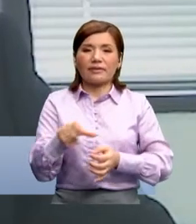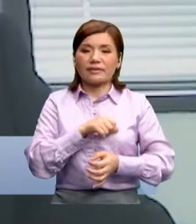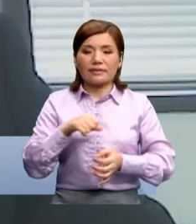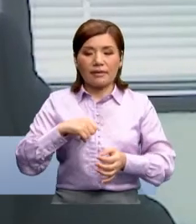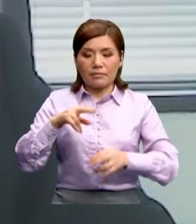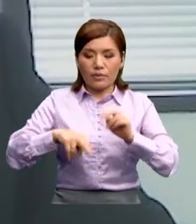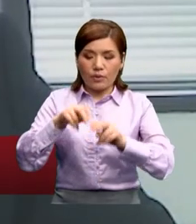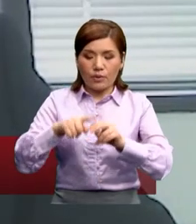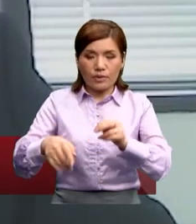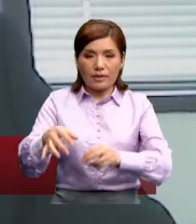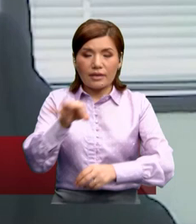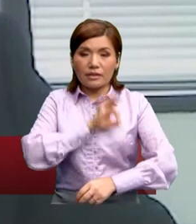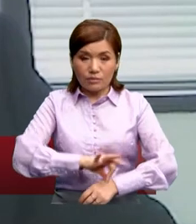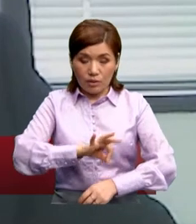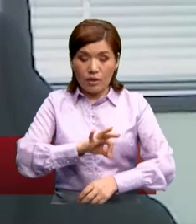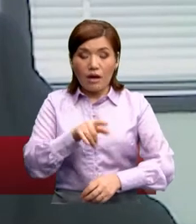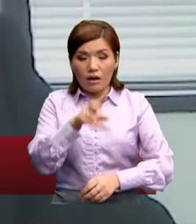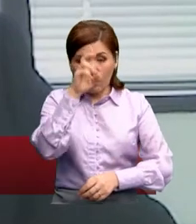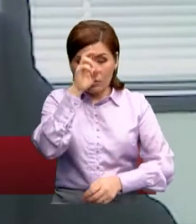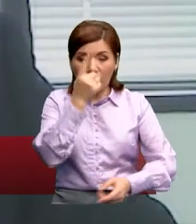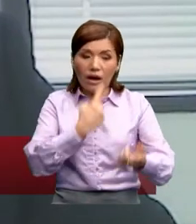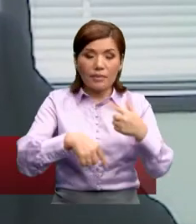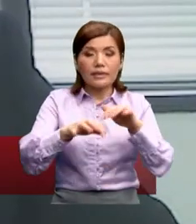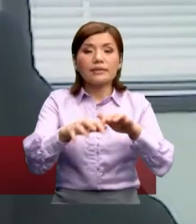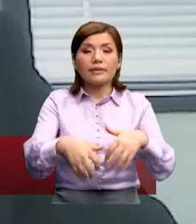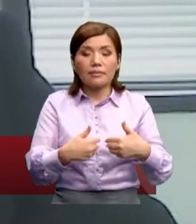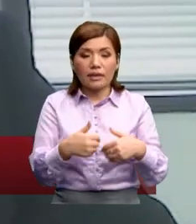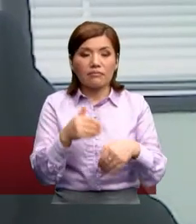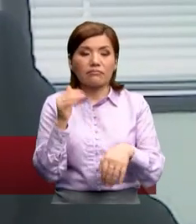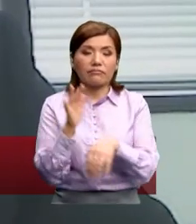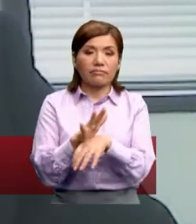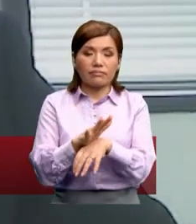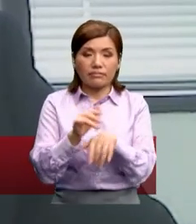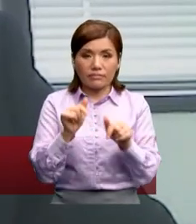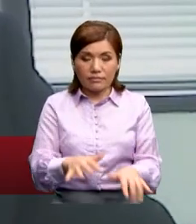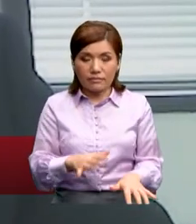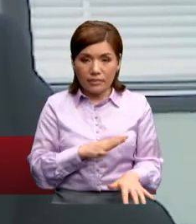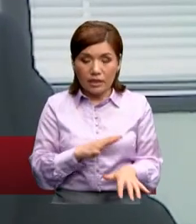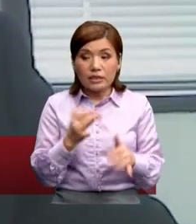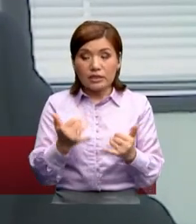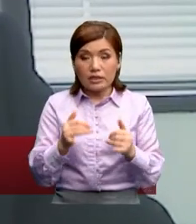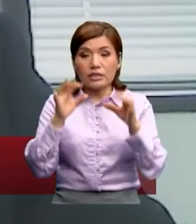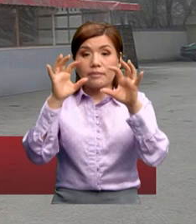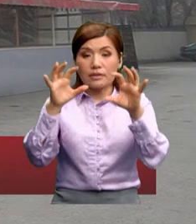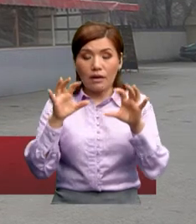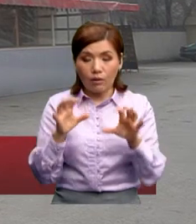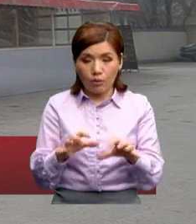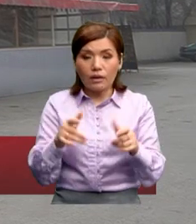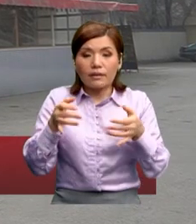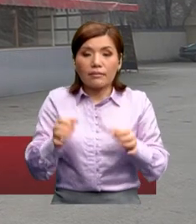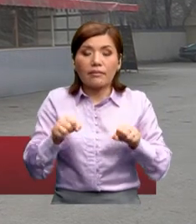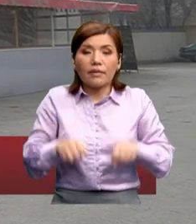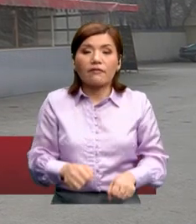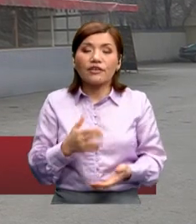телімін жалпы пайдалануға қайтару туралы шешім шығарды. Қазіргі уақытта шешім заңды күшіне енді. Айта кету